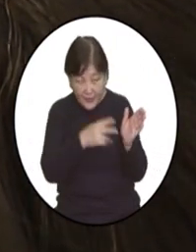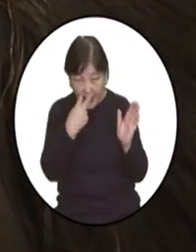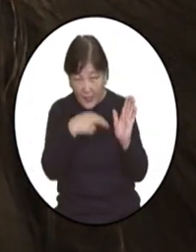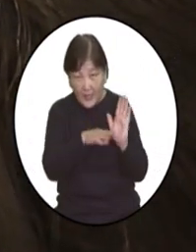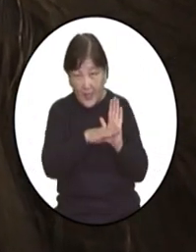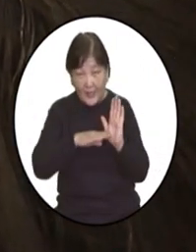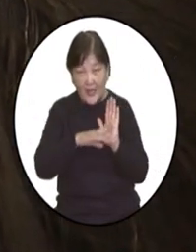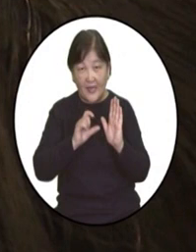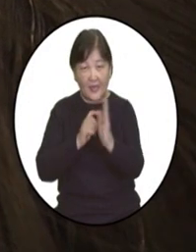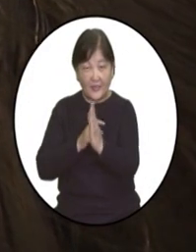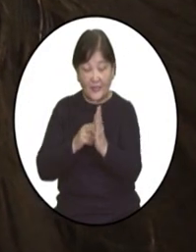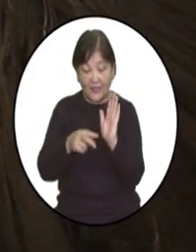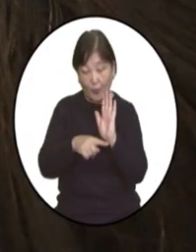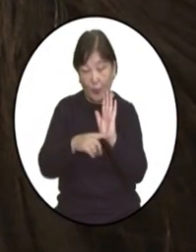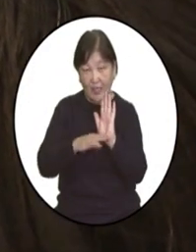ёстой. 50 дээр